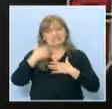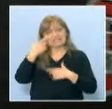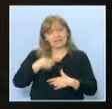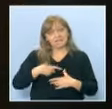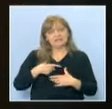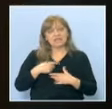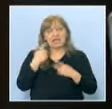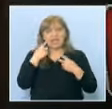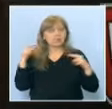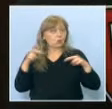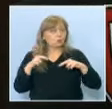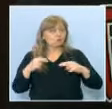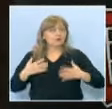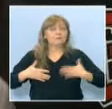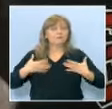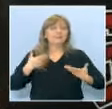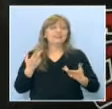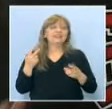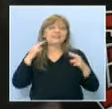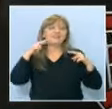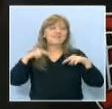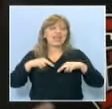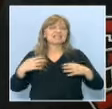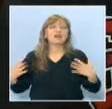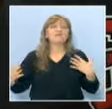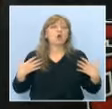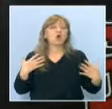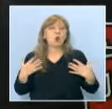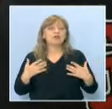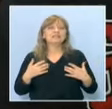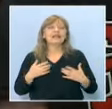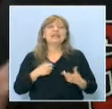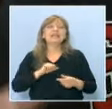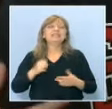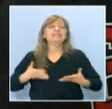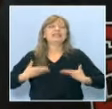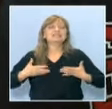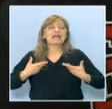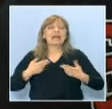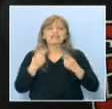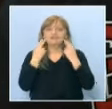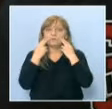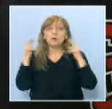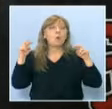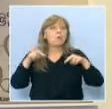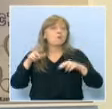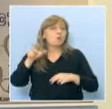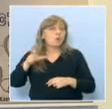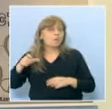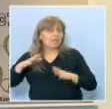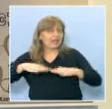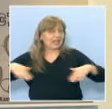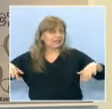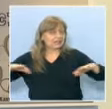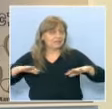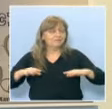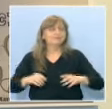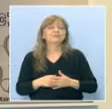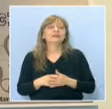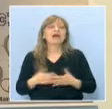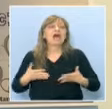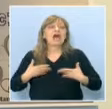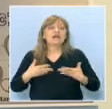контролирам емоциите си, да вляза в ролята и да изразя, да зарадвам публиката по начин, по който винаги съм мечтала. Радвам